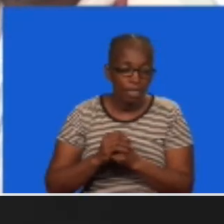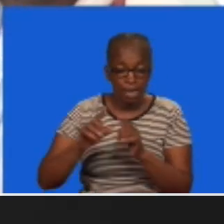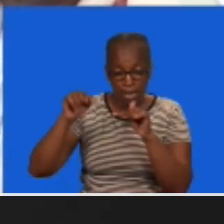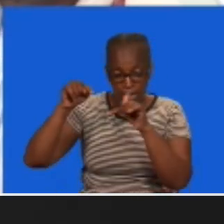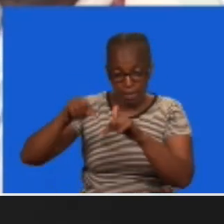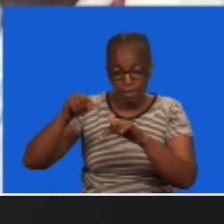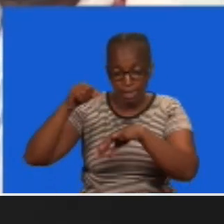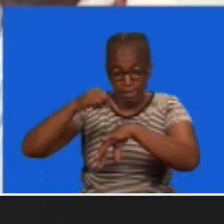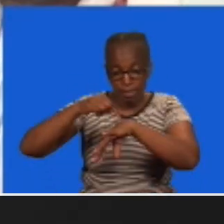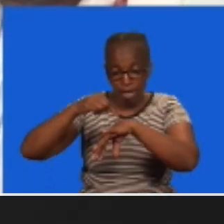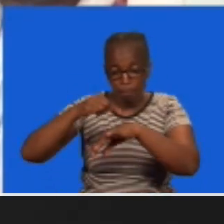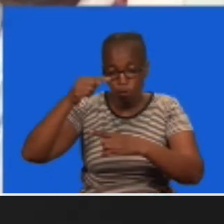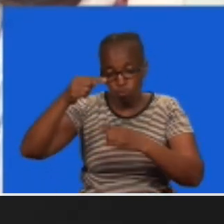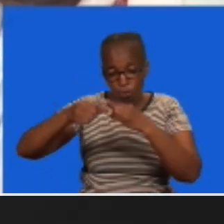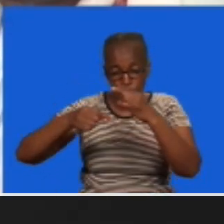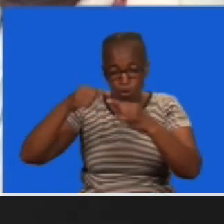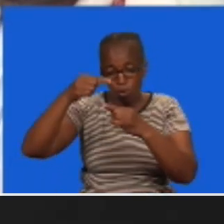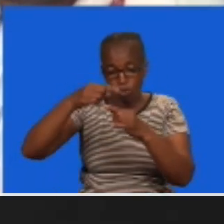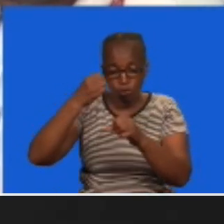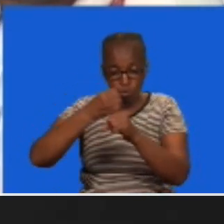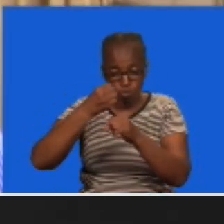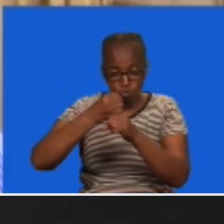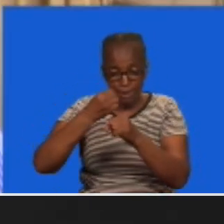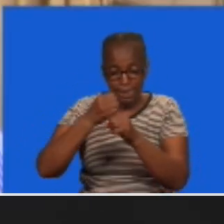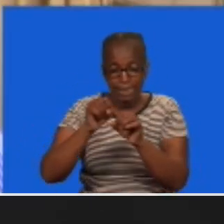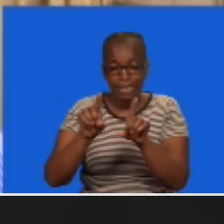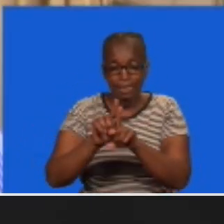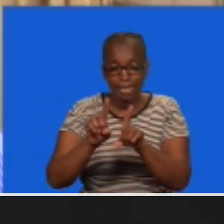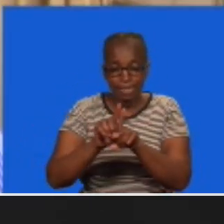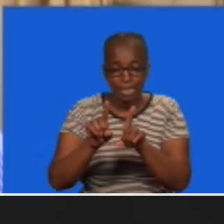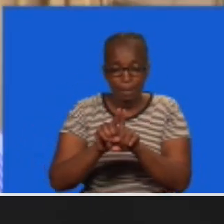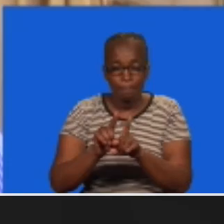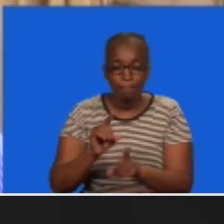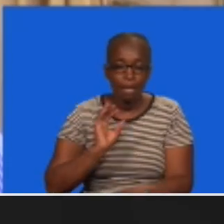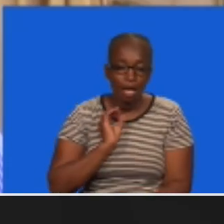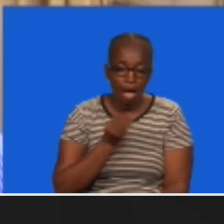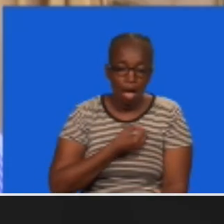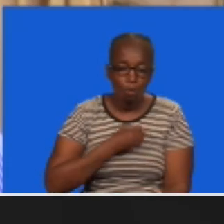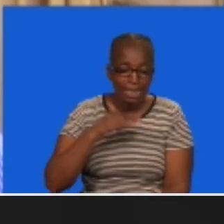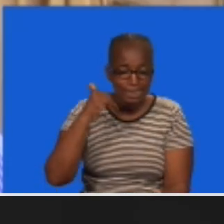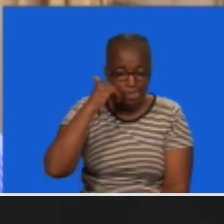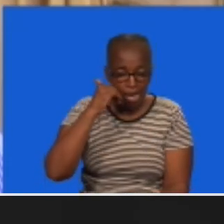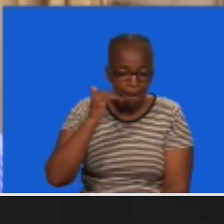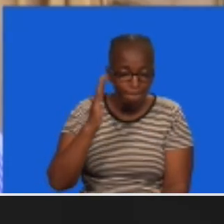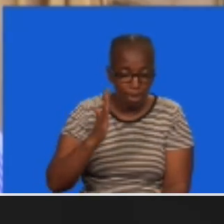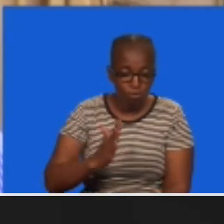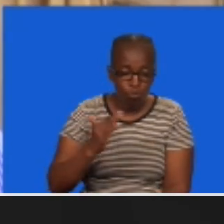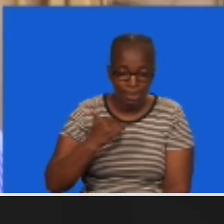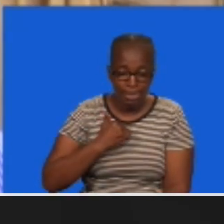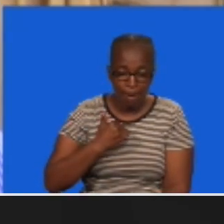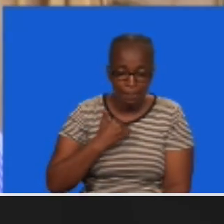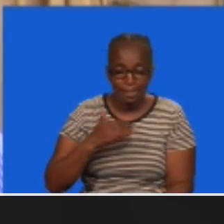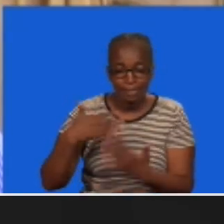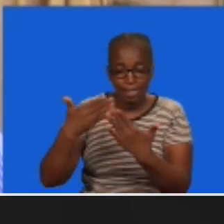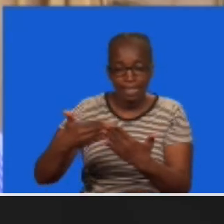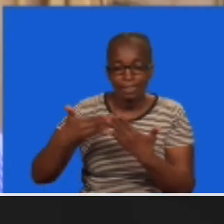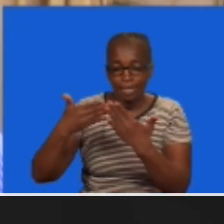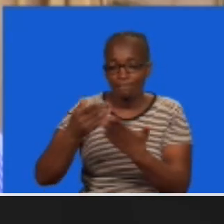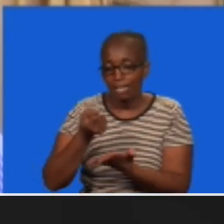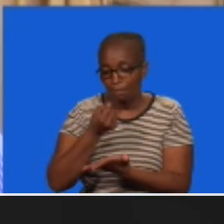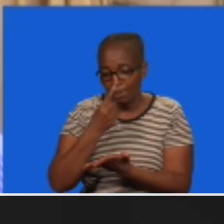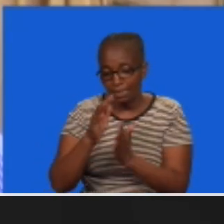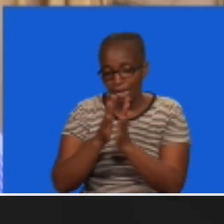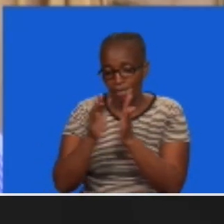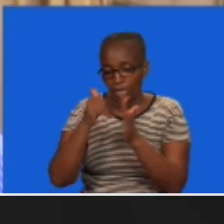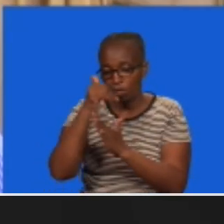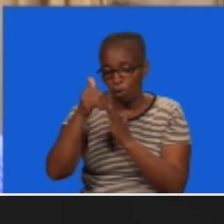released. We did this over Christmas and we are going to be doing this. Now I am okay. Nimekuwa treated na